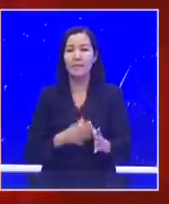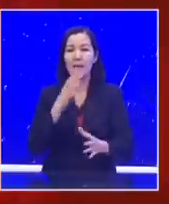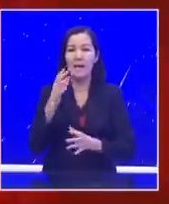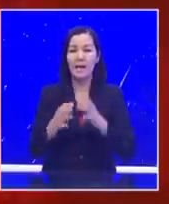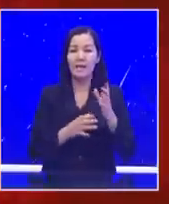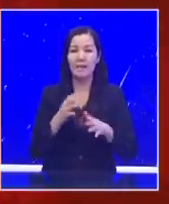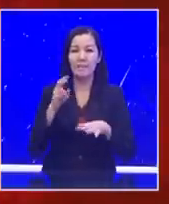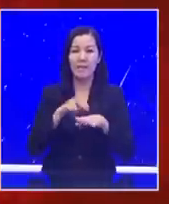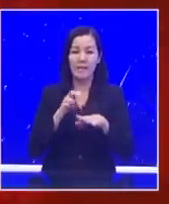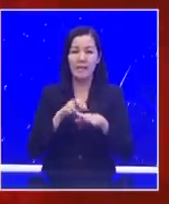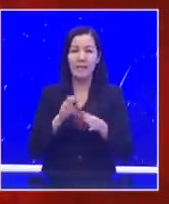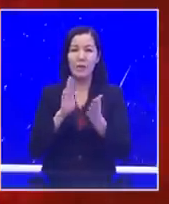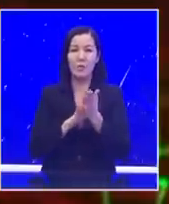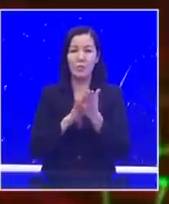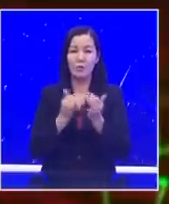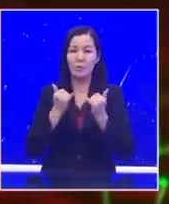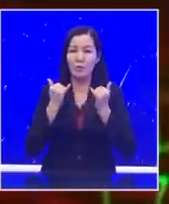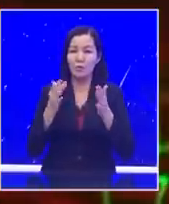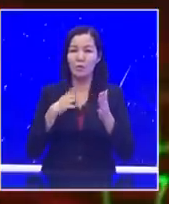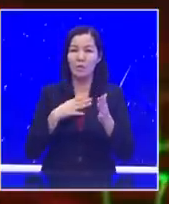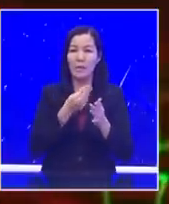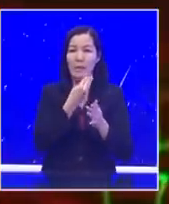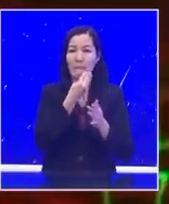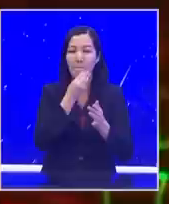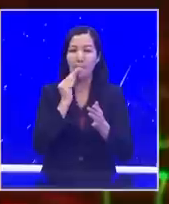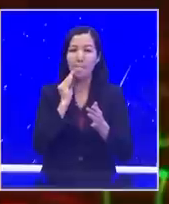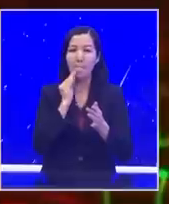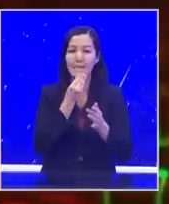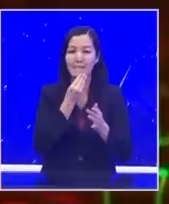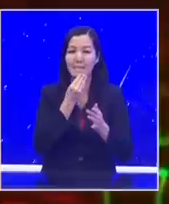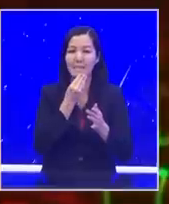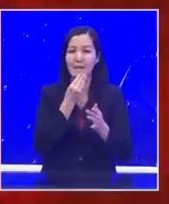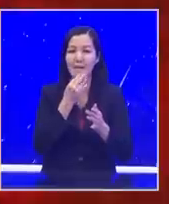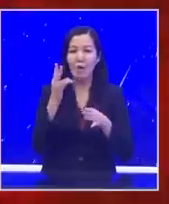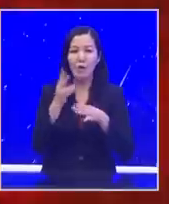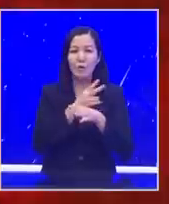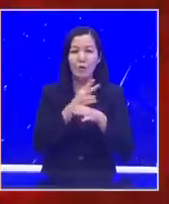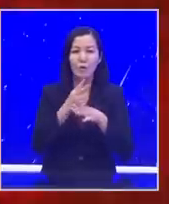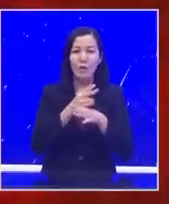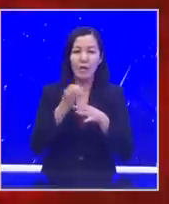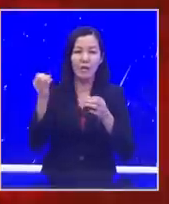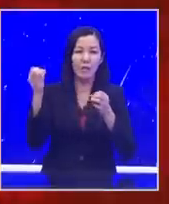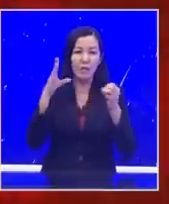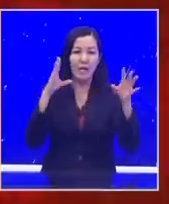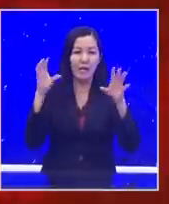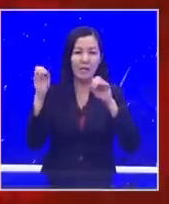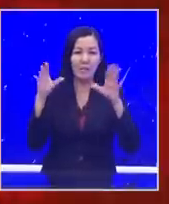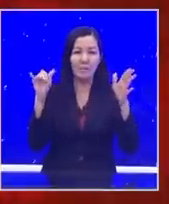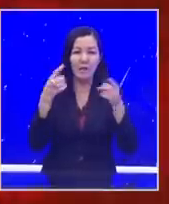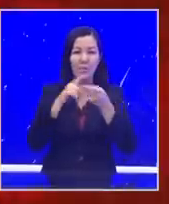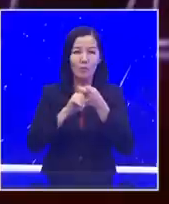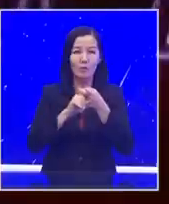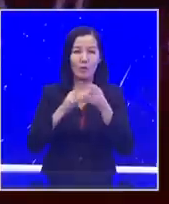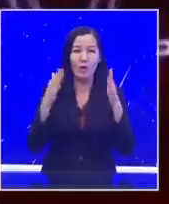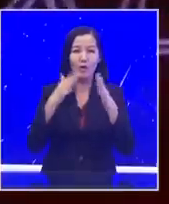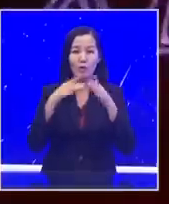елдері дәрігерлерге қошемет көрсетті. Мәселен, Мысырдағы Гиза пирамидаларында түнде жарық шамдары қосылды. Онда халыққа үйде отыру жайлы тағы